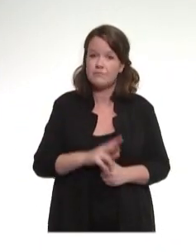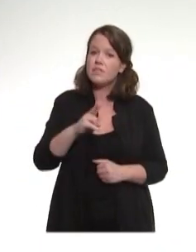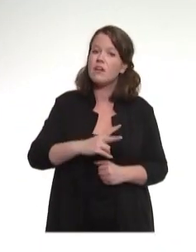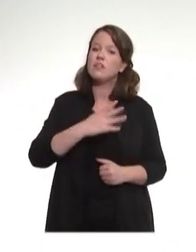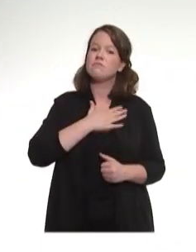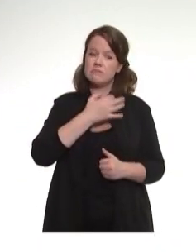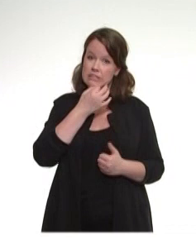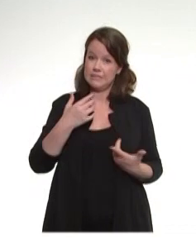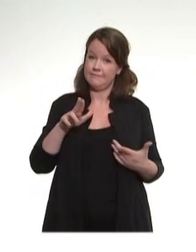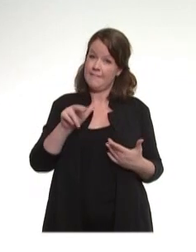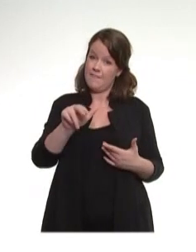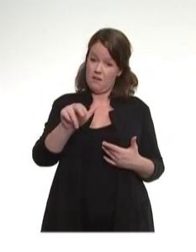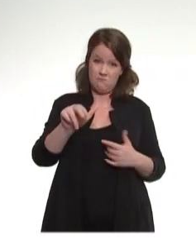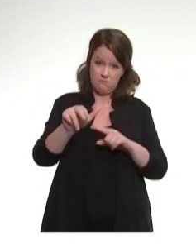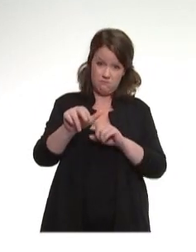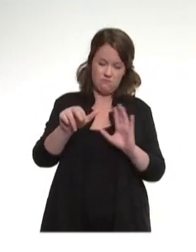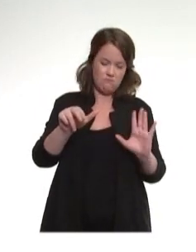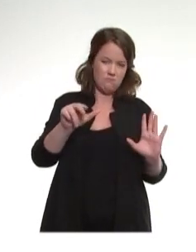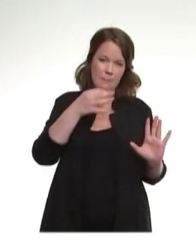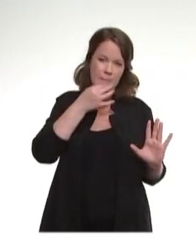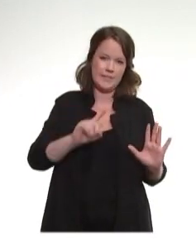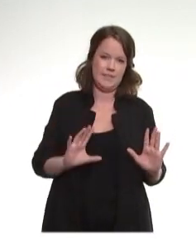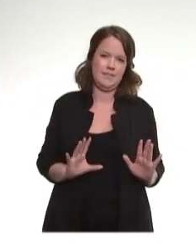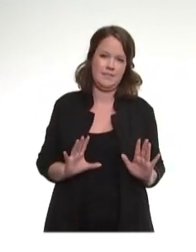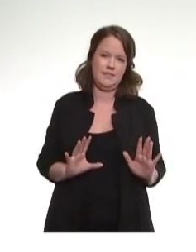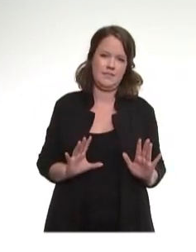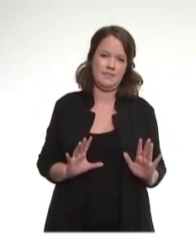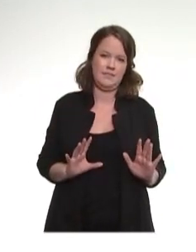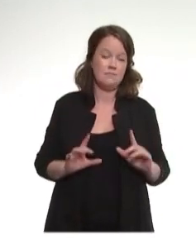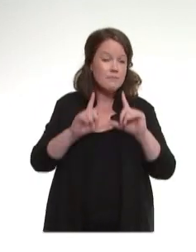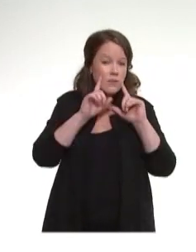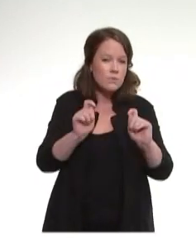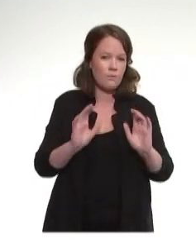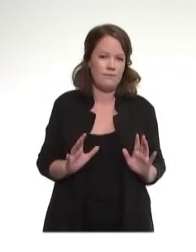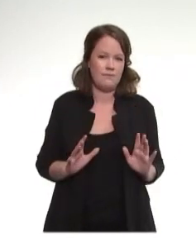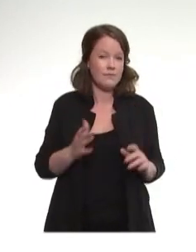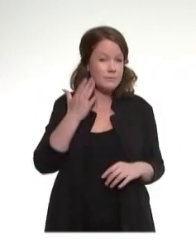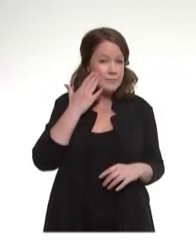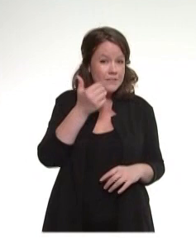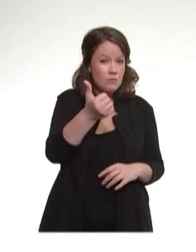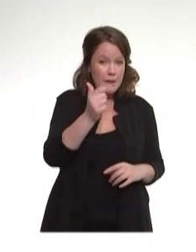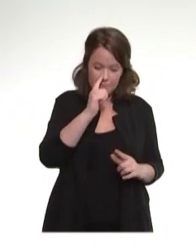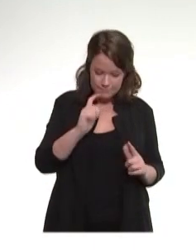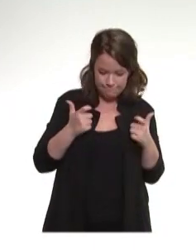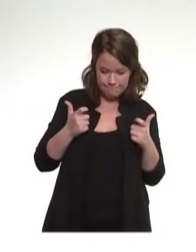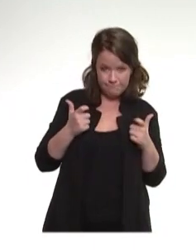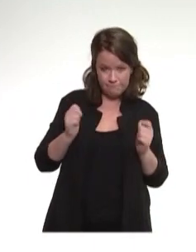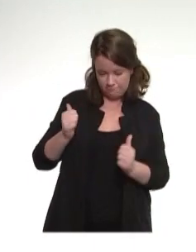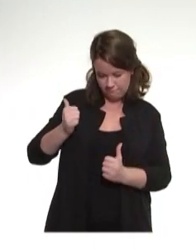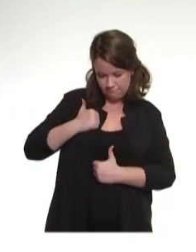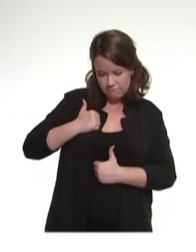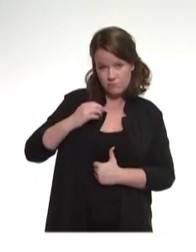ça mon message idée de vous dire si on est vigilant et si on fait attention au virus